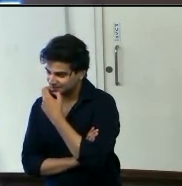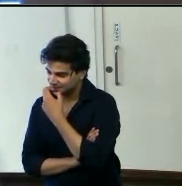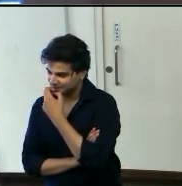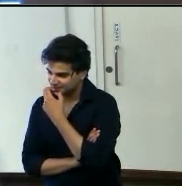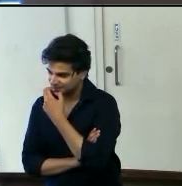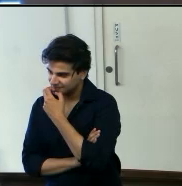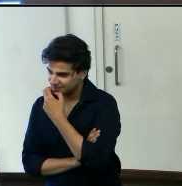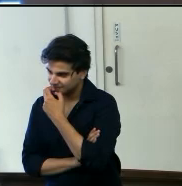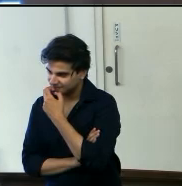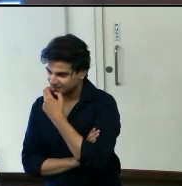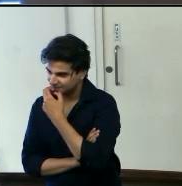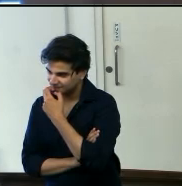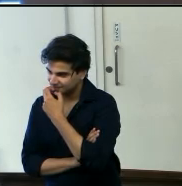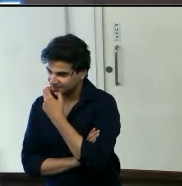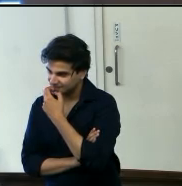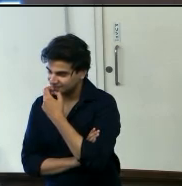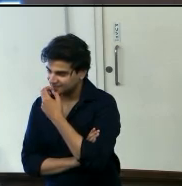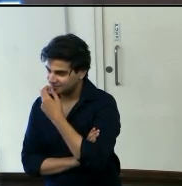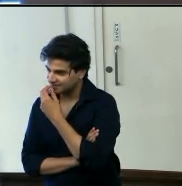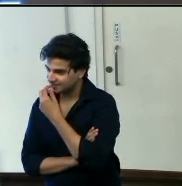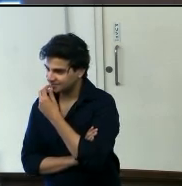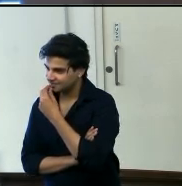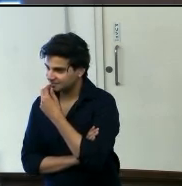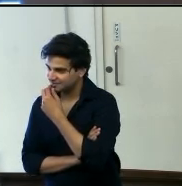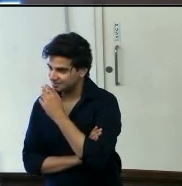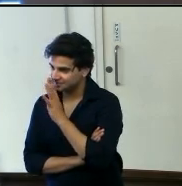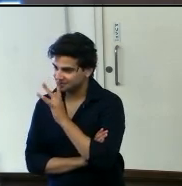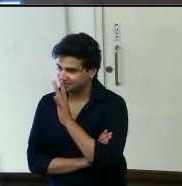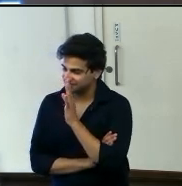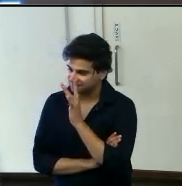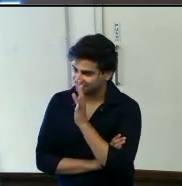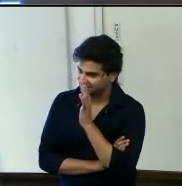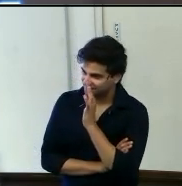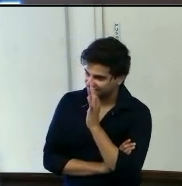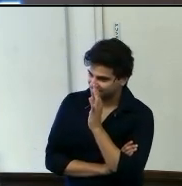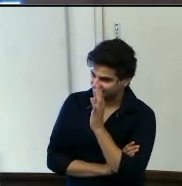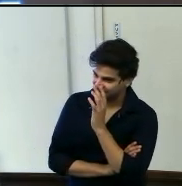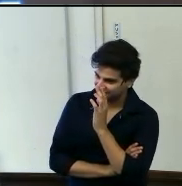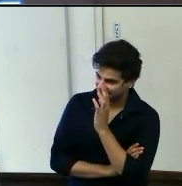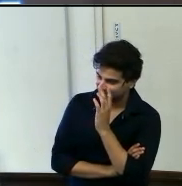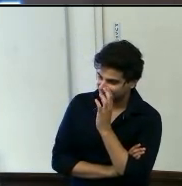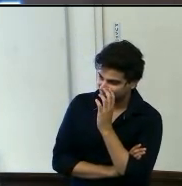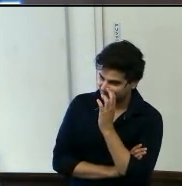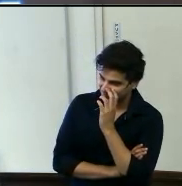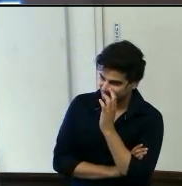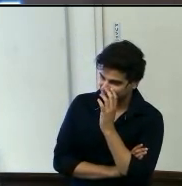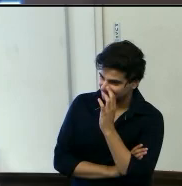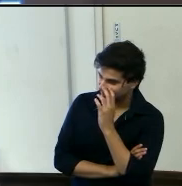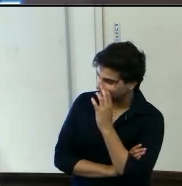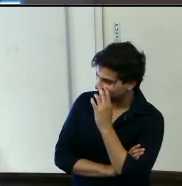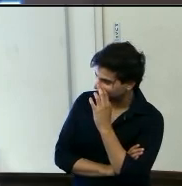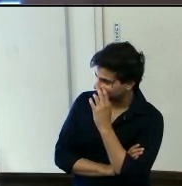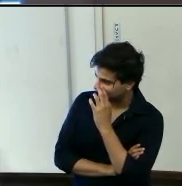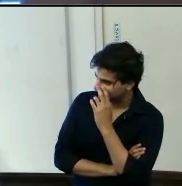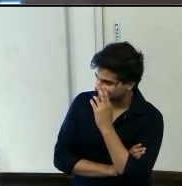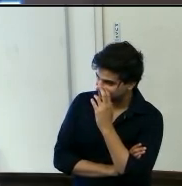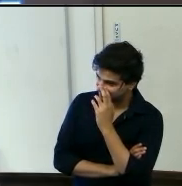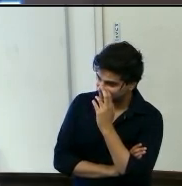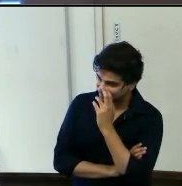ಇಲ್ಲ. ಆಮೇಲೆ ಫ್ಯೂಚರಲ್ಲಿ ಬದಲಾಗ್ಬೋದು, ಬಟ್ ರೆಫರೆನ್ಸ್ ಇದ್ದೇ ಇರುತ್ತೆ ಎಲ್ಲೋ